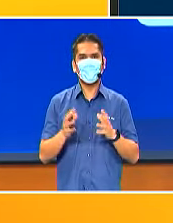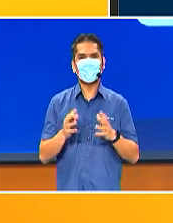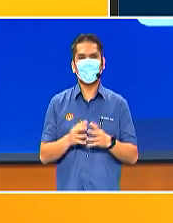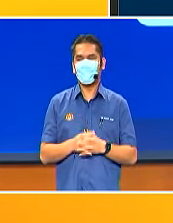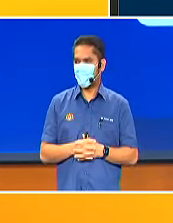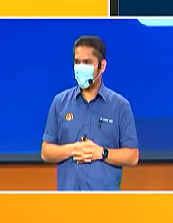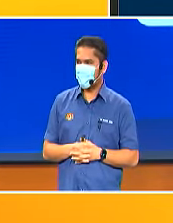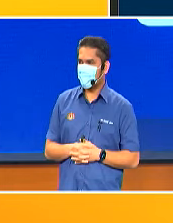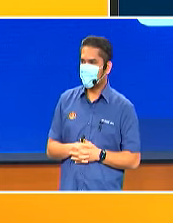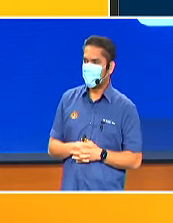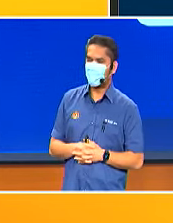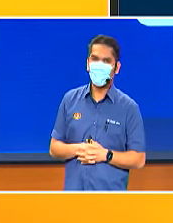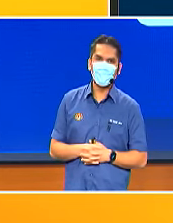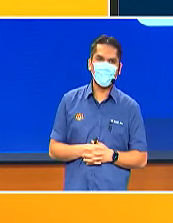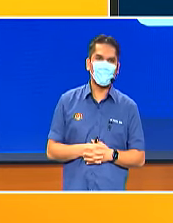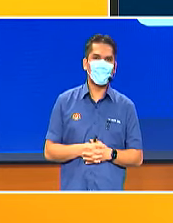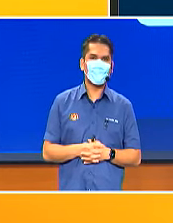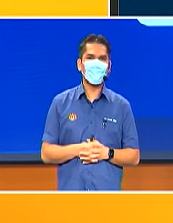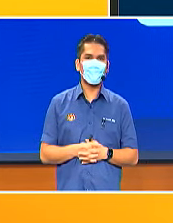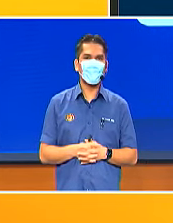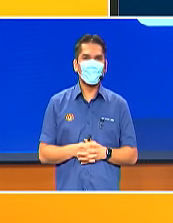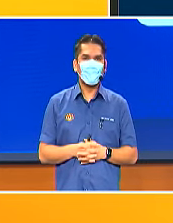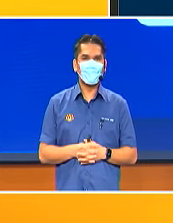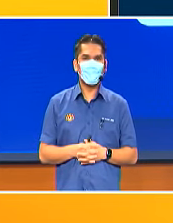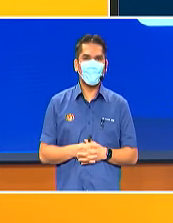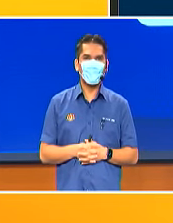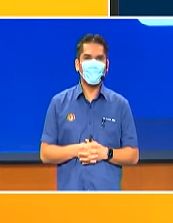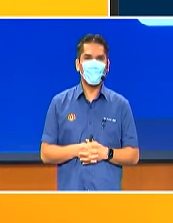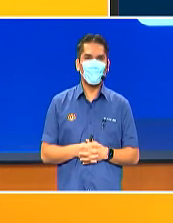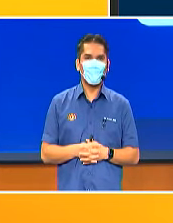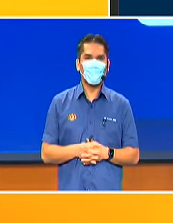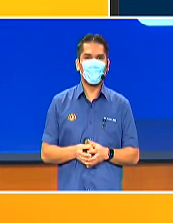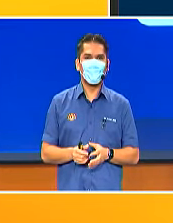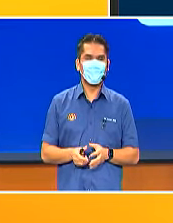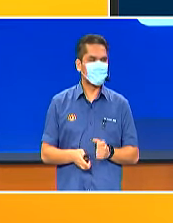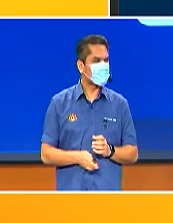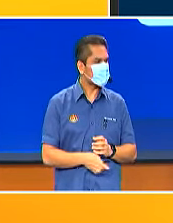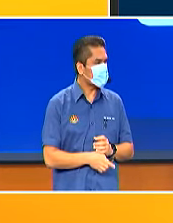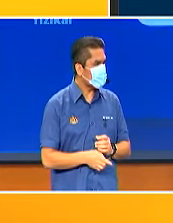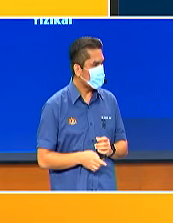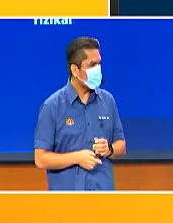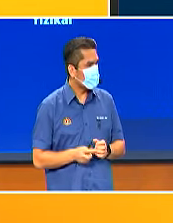penjelasan berkaitan keputusan peperiksaan SPM 2020